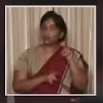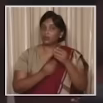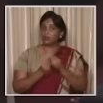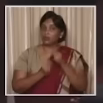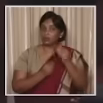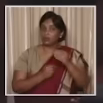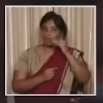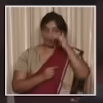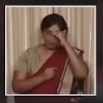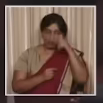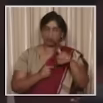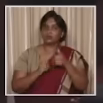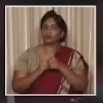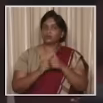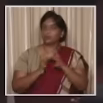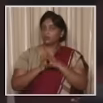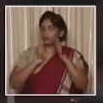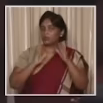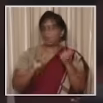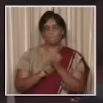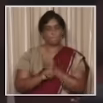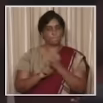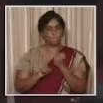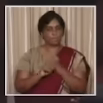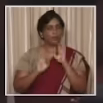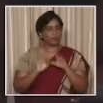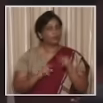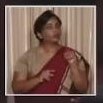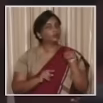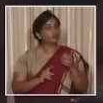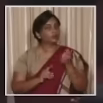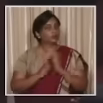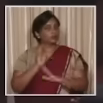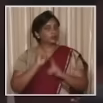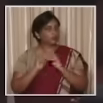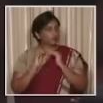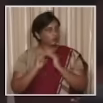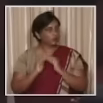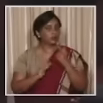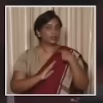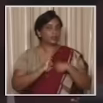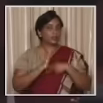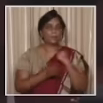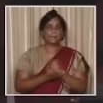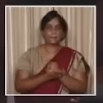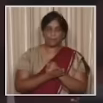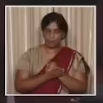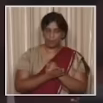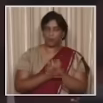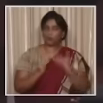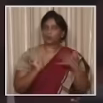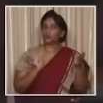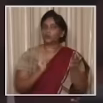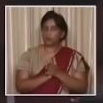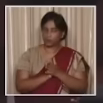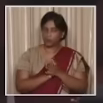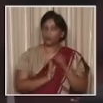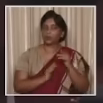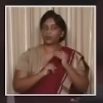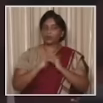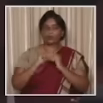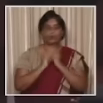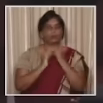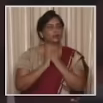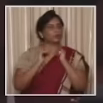දීපු නායකත්වය මේ සඳහා විශාල බලපෑමක් වුණා. වගේම මුදල් අමාත්‍යාංශයත් ශ්‍රී ලංකා මහ බැංකුවත් ඒකාබද්ධව මේ